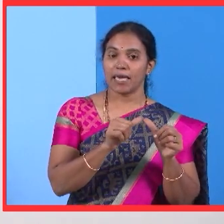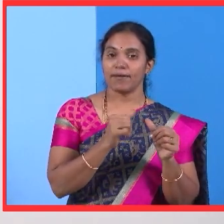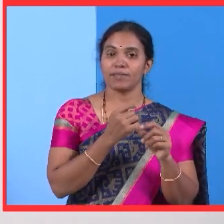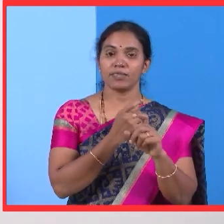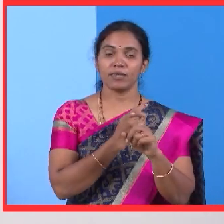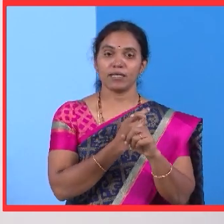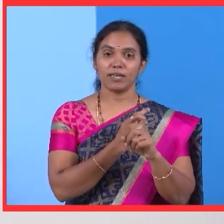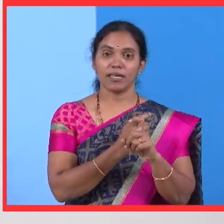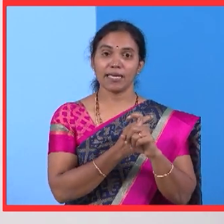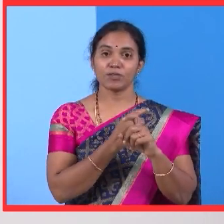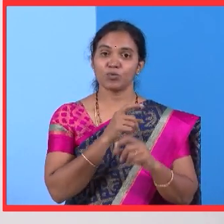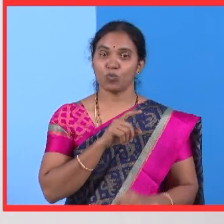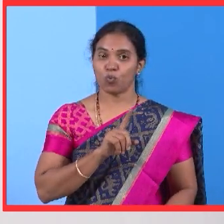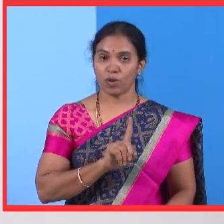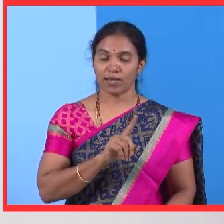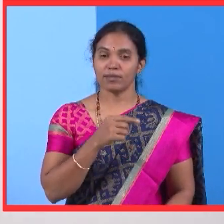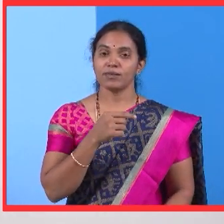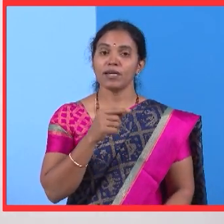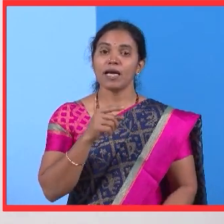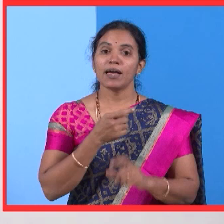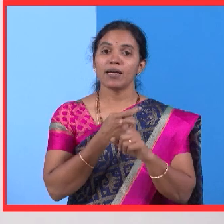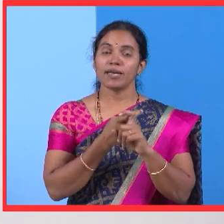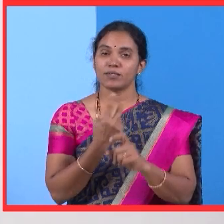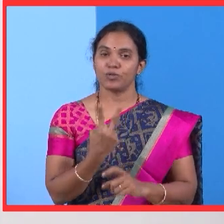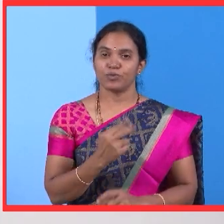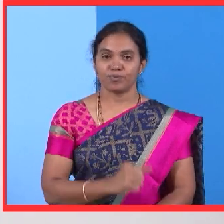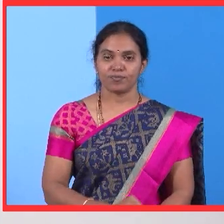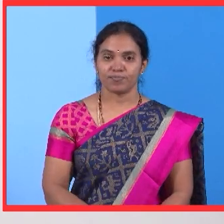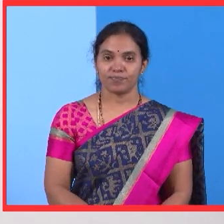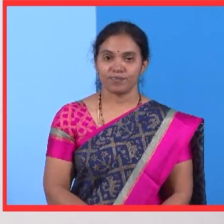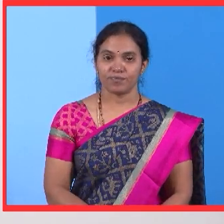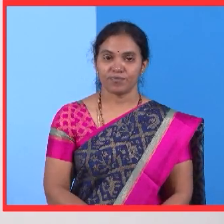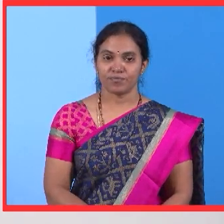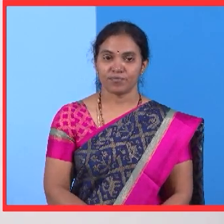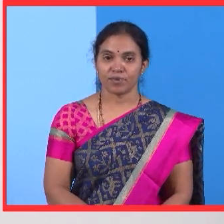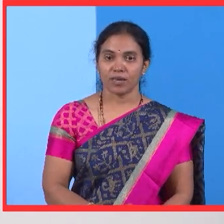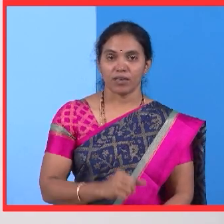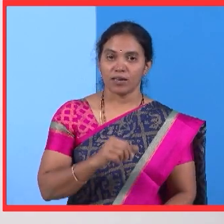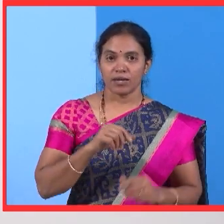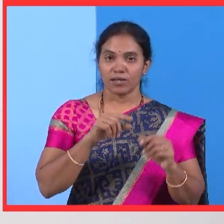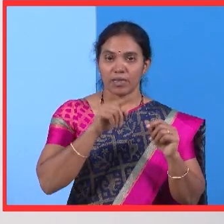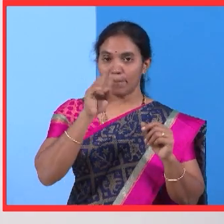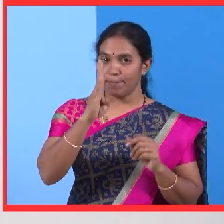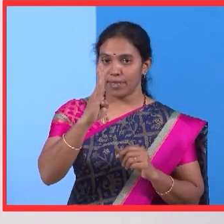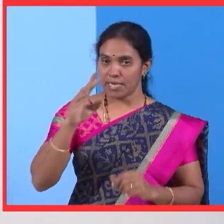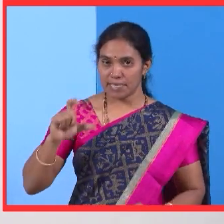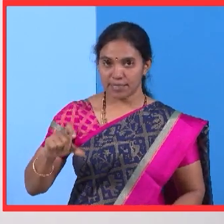எடுத்துப்போம். இப்போ ஏபிசிங்கிறது ஒரு செங்கோண முக்கோணம். ஒரு செங்கோண